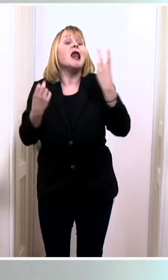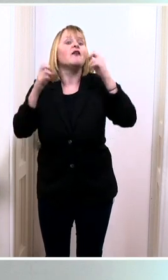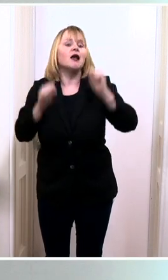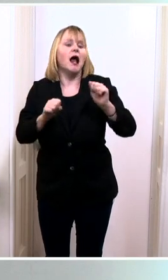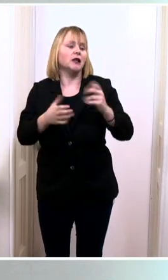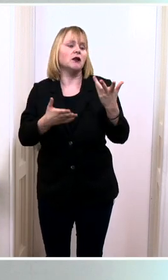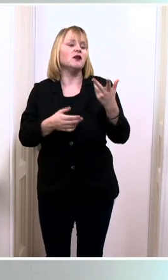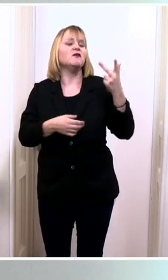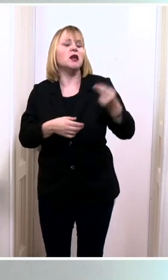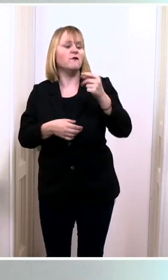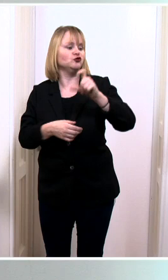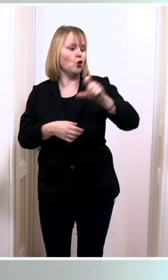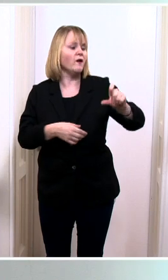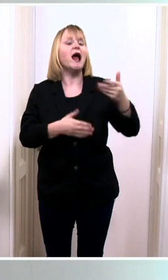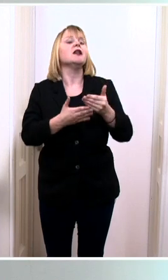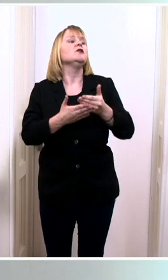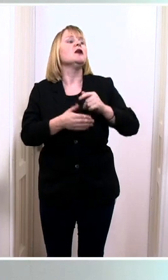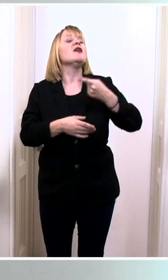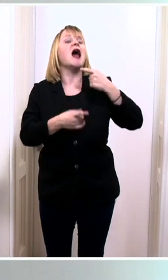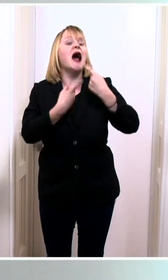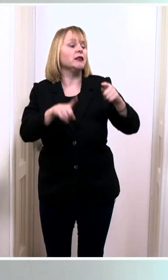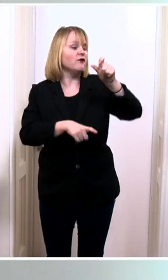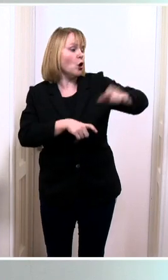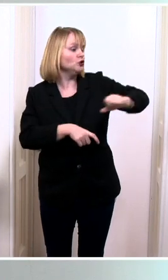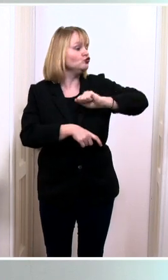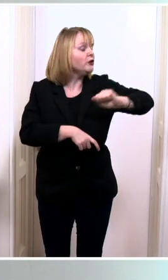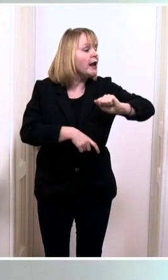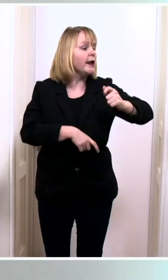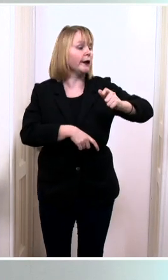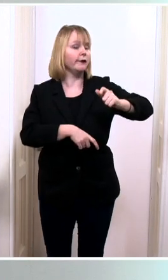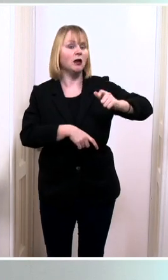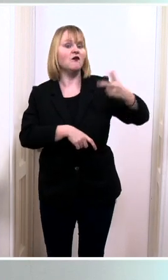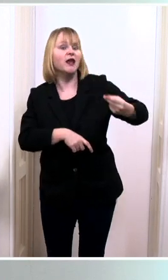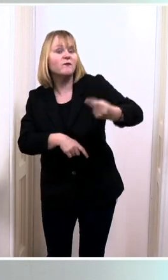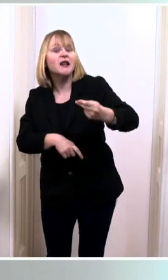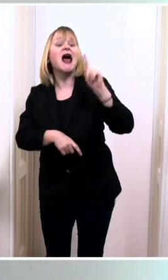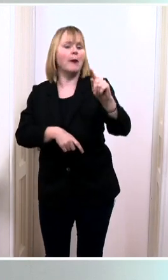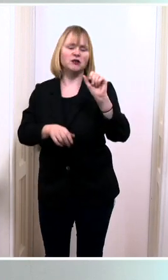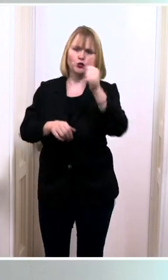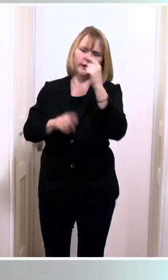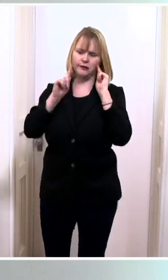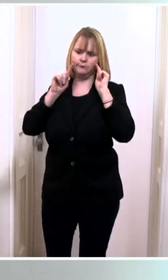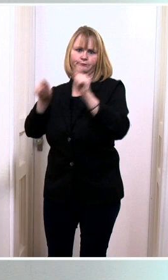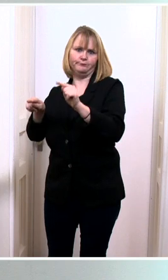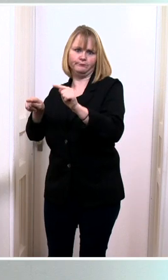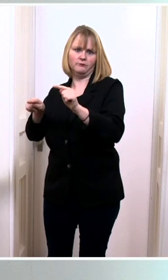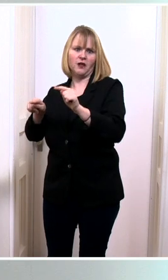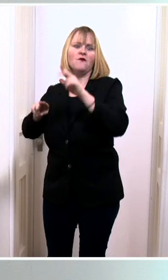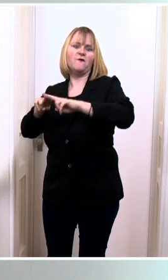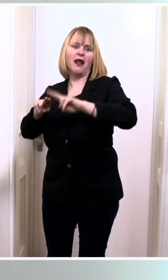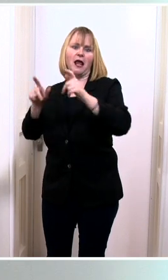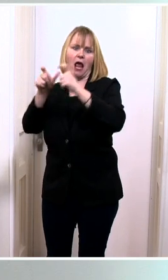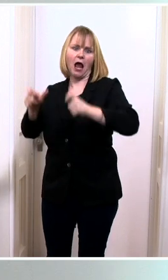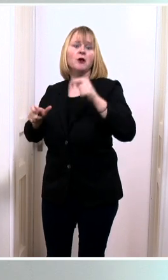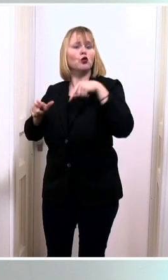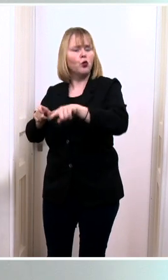können. Aber für uns war ganz klar, die Priorität liegt bei den Pflegeheimen, weil dort die Gefahr wirklich am größten ist.